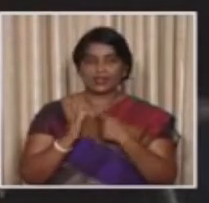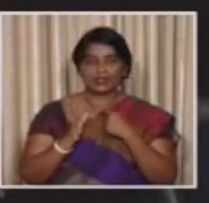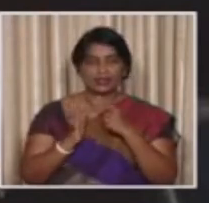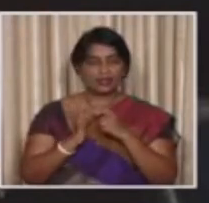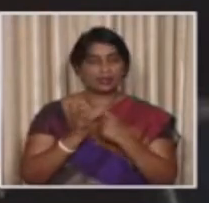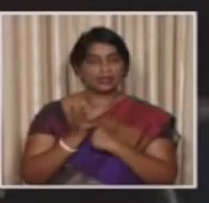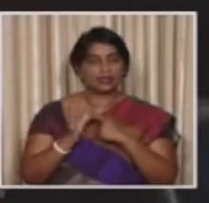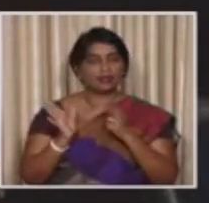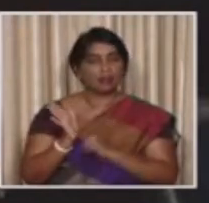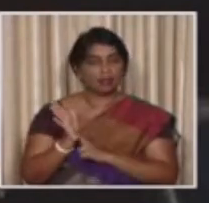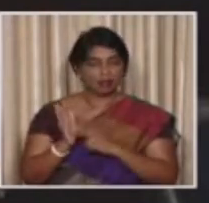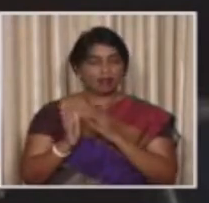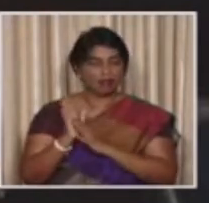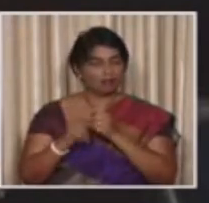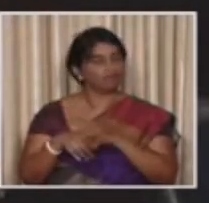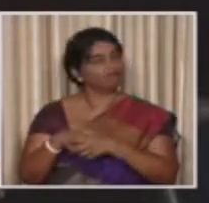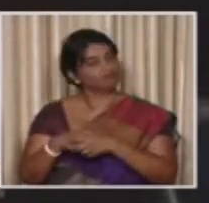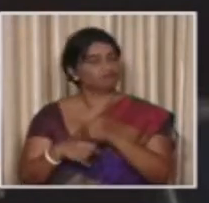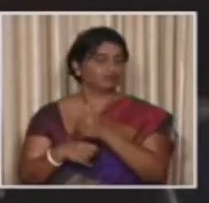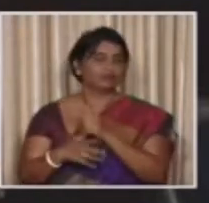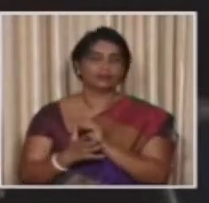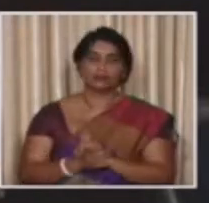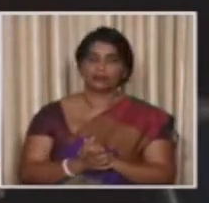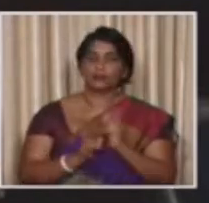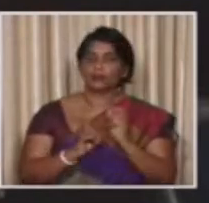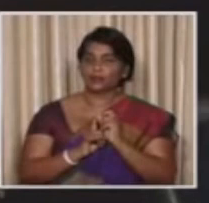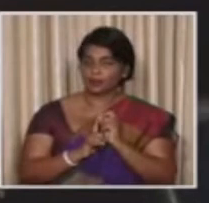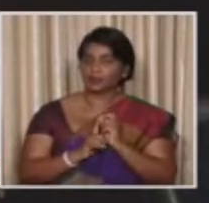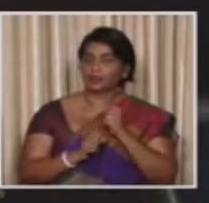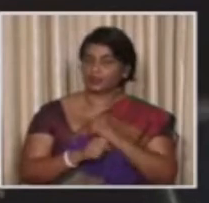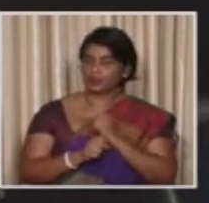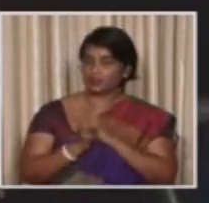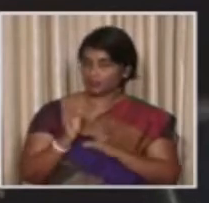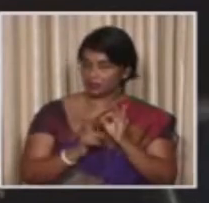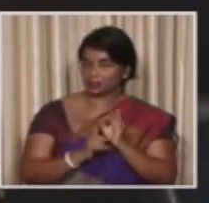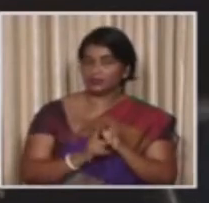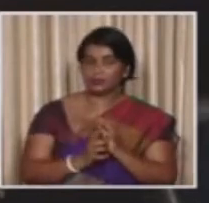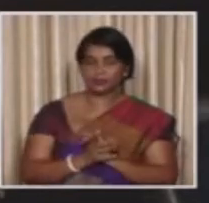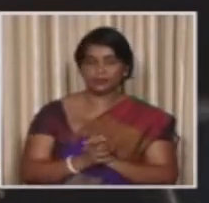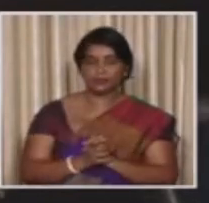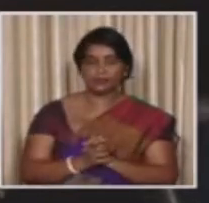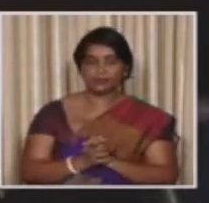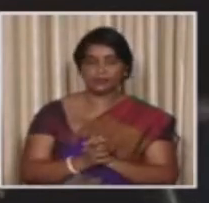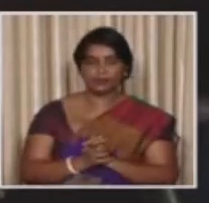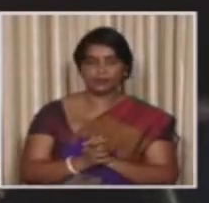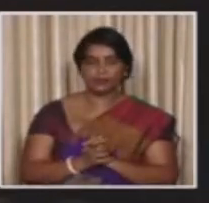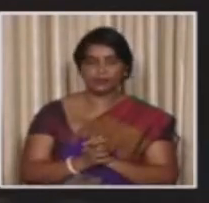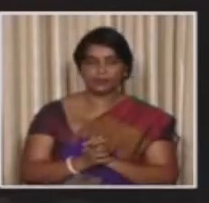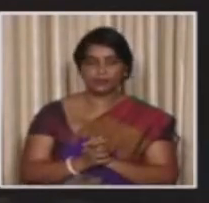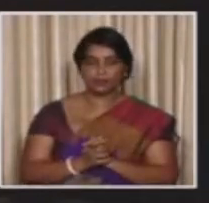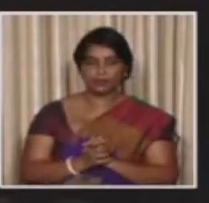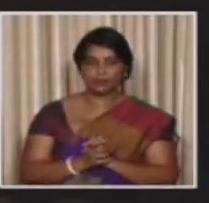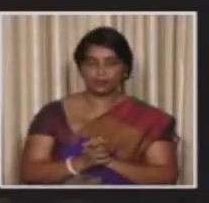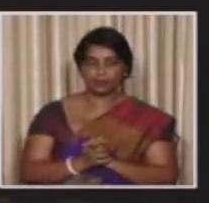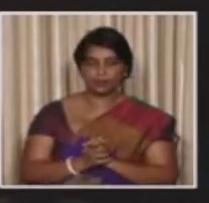එතුමාට සුභපතම ඉදිරිපත් කරමින් මේ පමිත බණ්ඩාරම් රාජ්‍ය අමතුමා Order, please. This is Chairman Kamrutupcha.